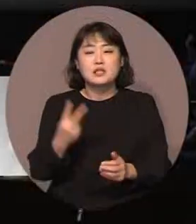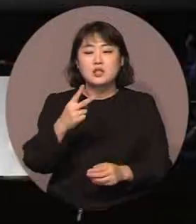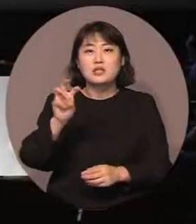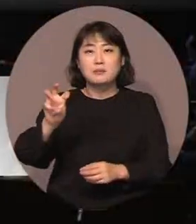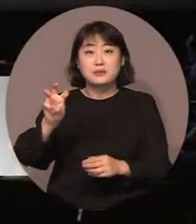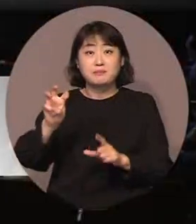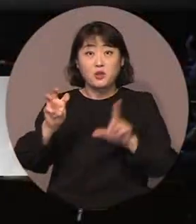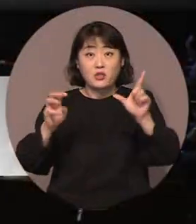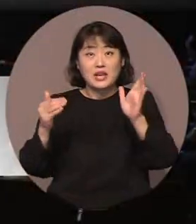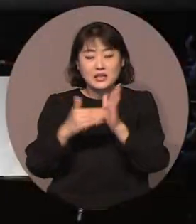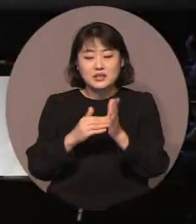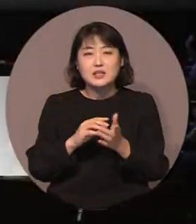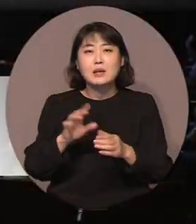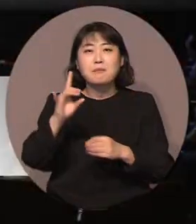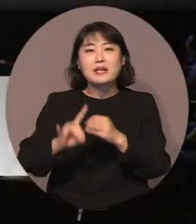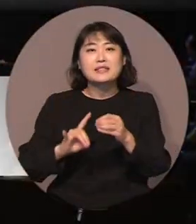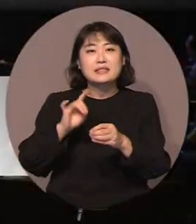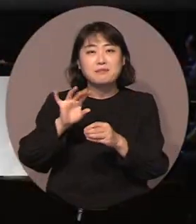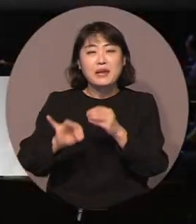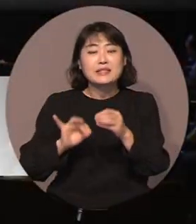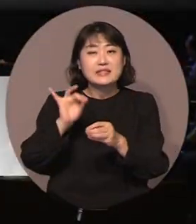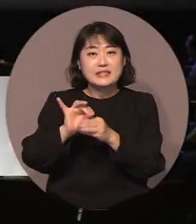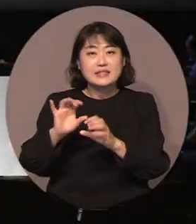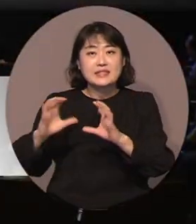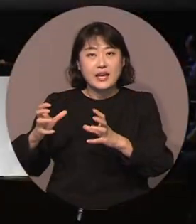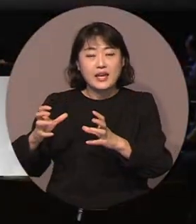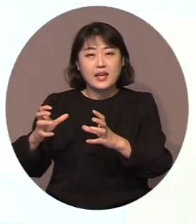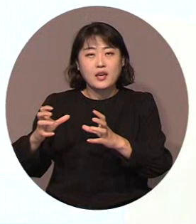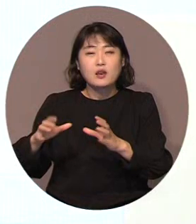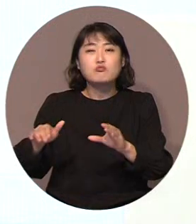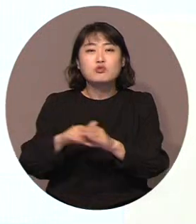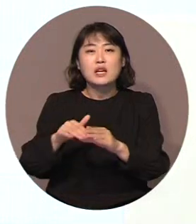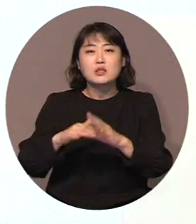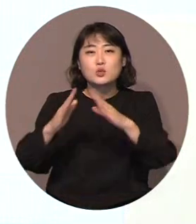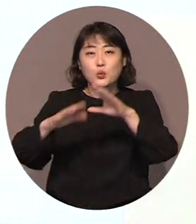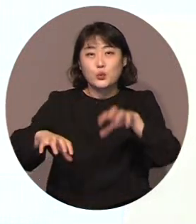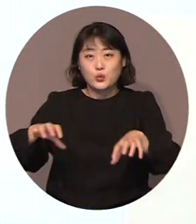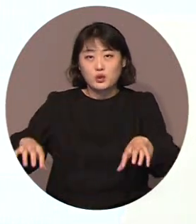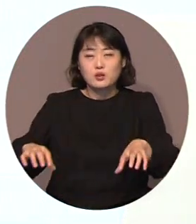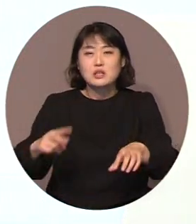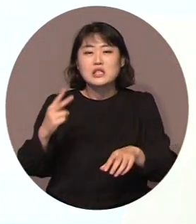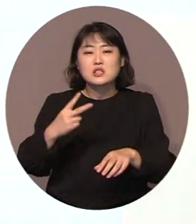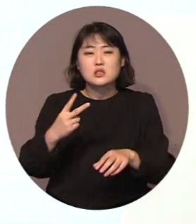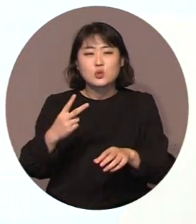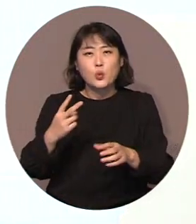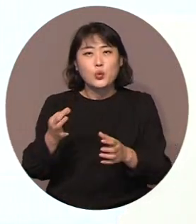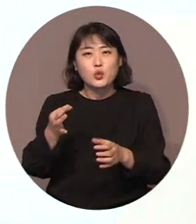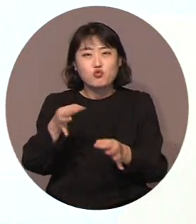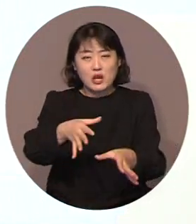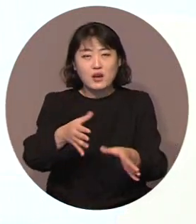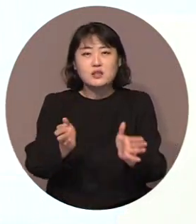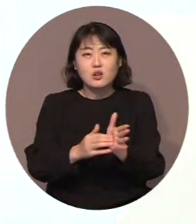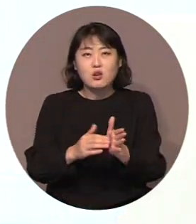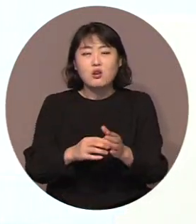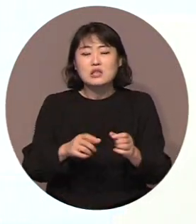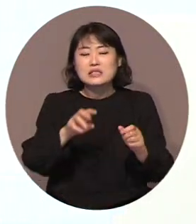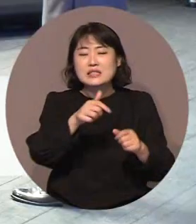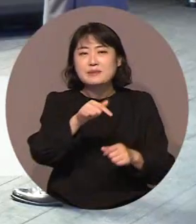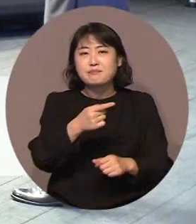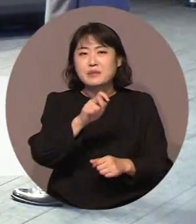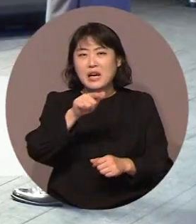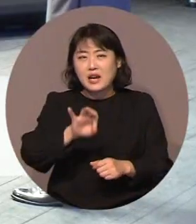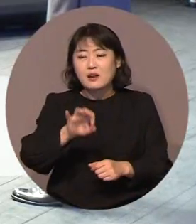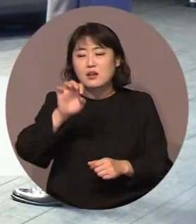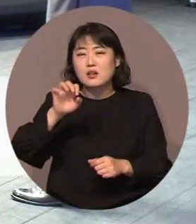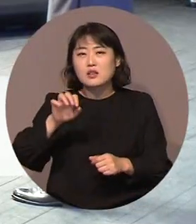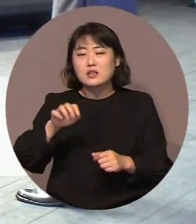2030년까지 백제 문화촌 조성에 2천억 원을 투입해 백제 왕실 문화촌과 웅진 신화뮤지엄, 금강 풍경